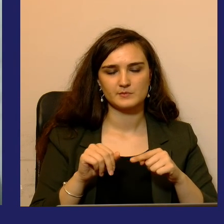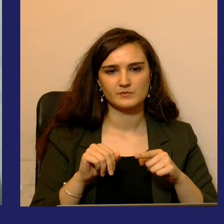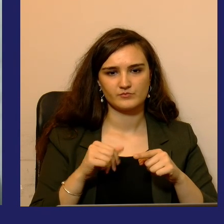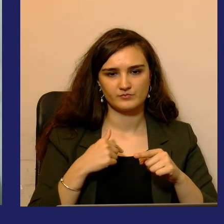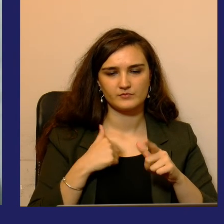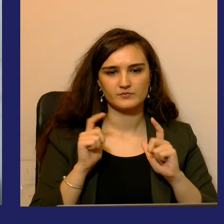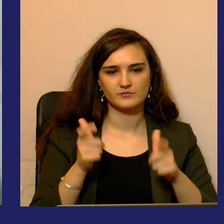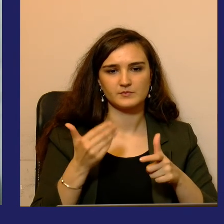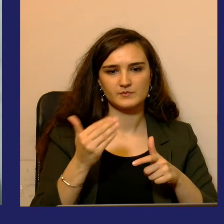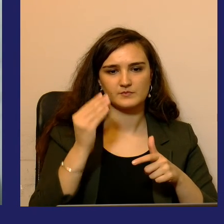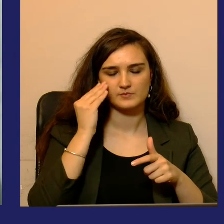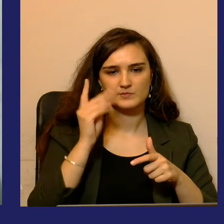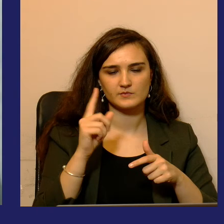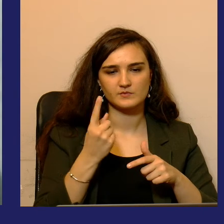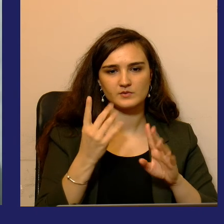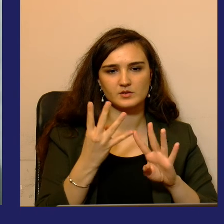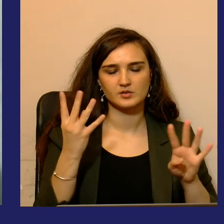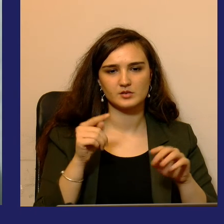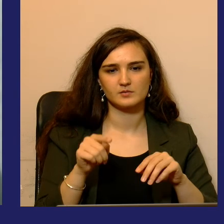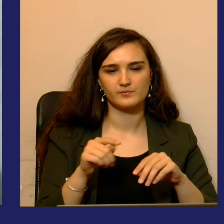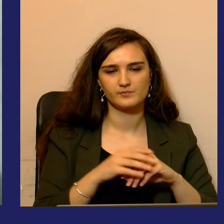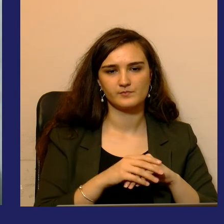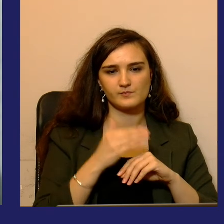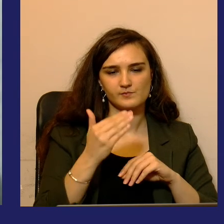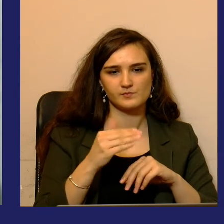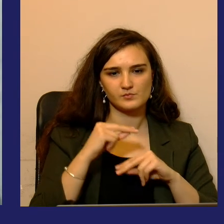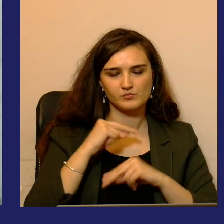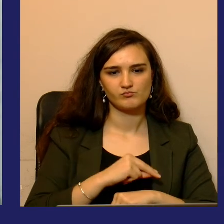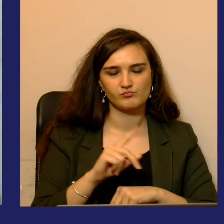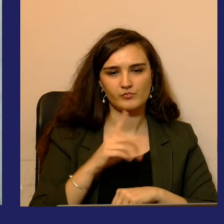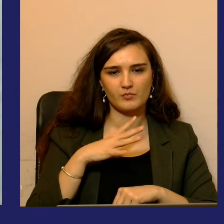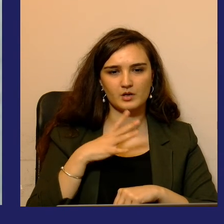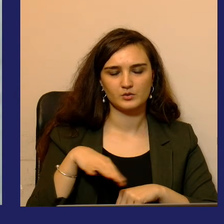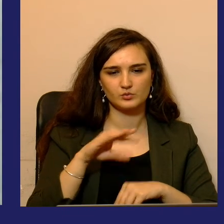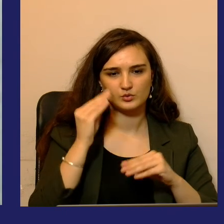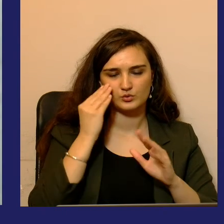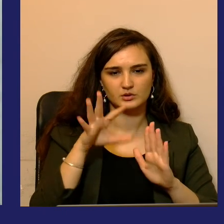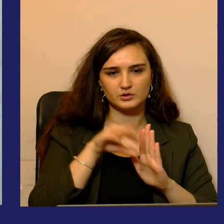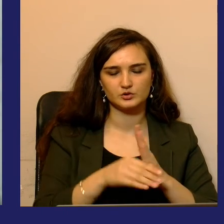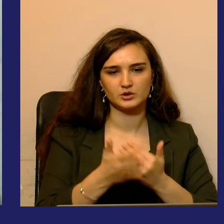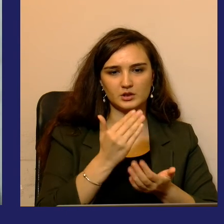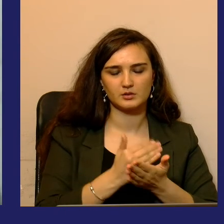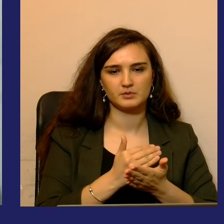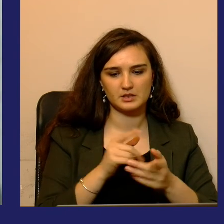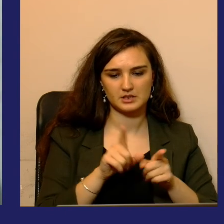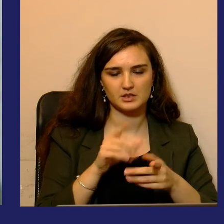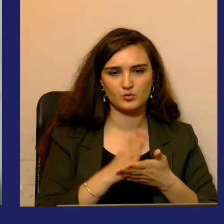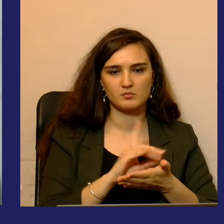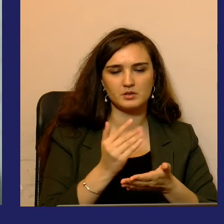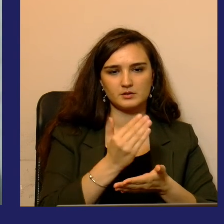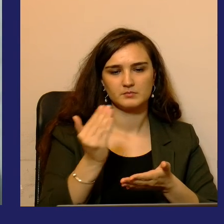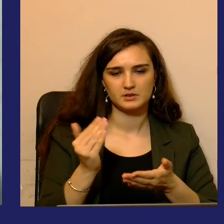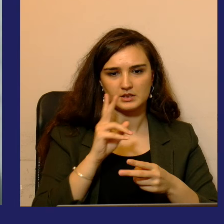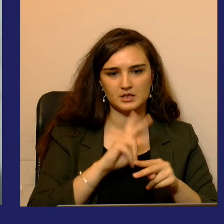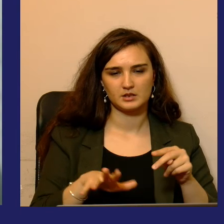აბსოლუტურად ვიზიარებ იმ მოსაზრებას რომ ეს პირველ რიგში მათი დამსახურება, ანუ ქართული კონტექსტით შემი გადმოსახედიდან ესეთია, რომ